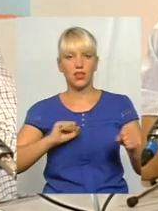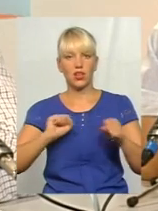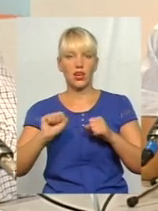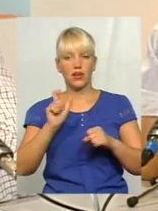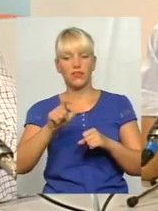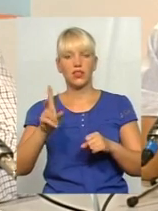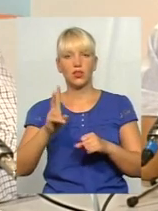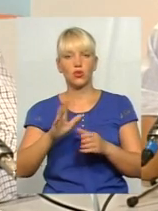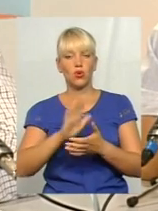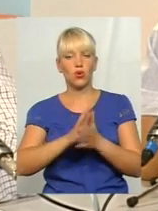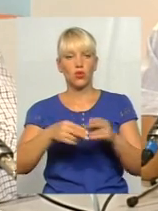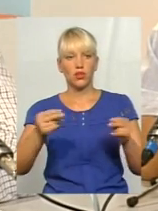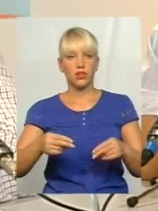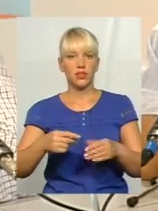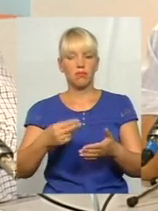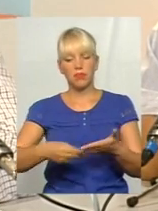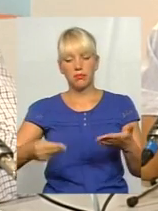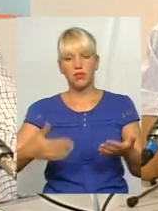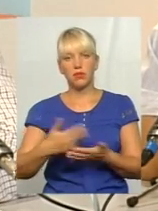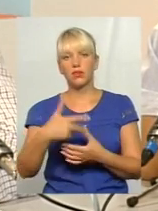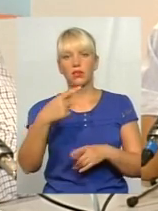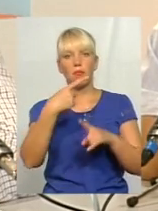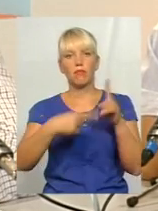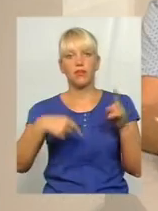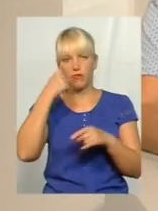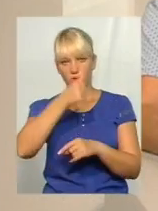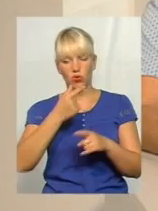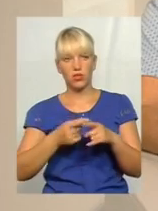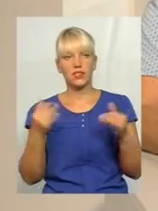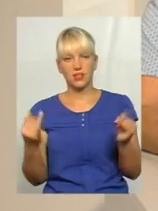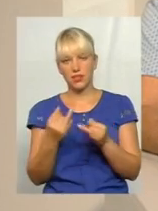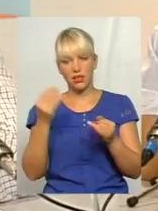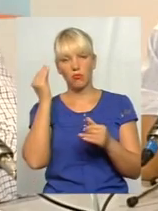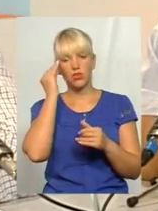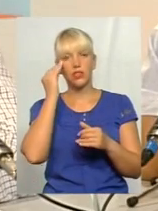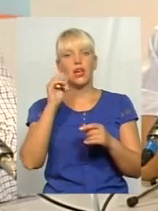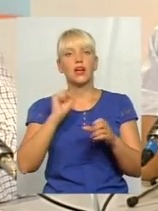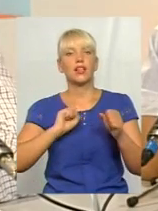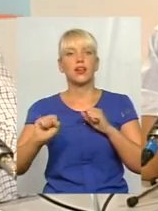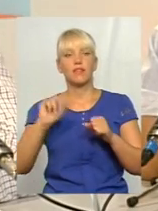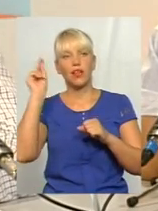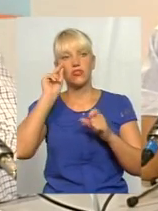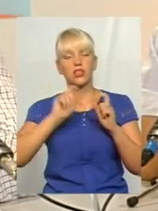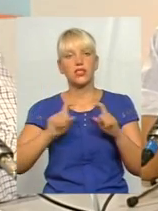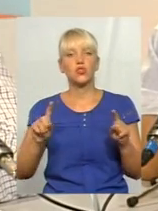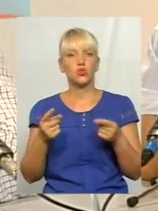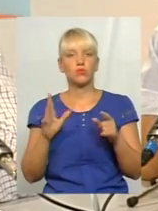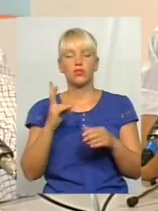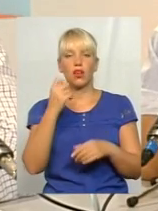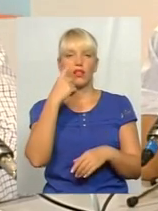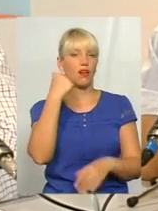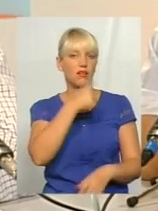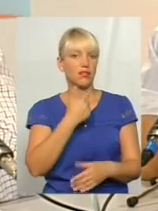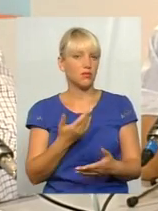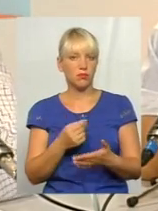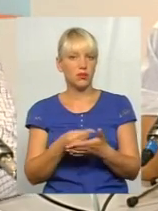контракти підписують на півроку таж доси ну це ми знаємо але це Тро цікава позиція керівникам навчальних закладів чомусь тільки на один рік